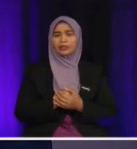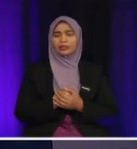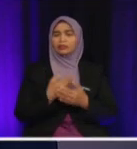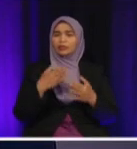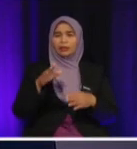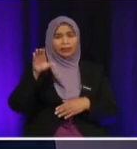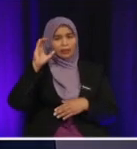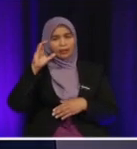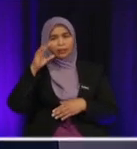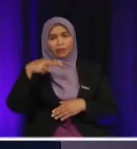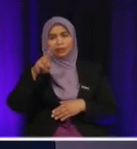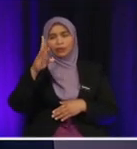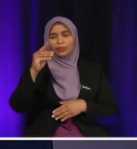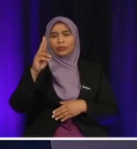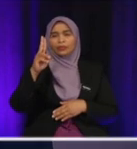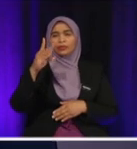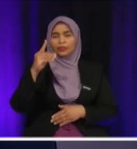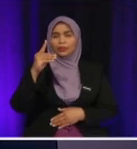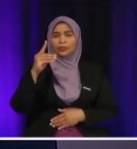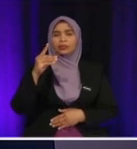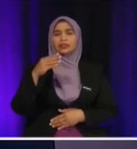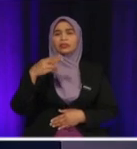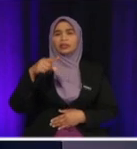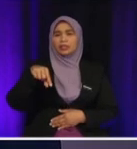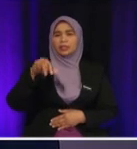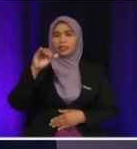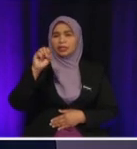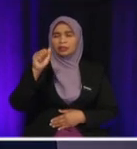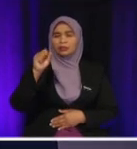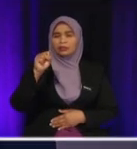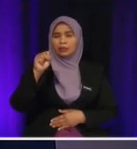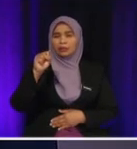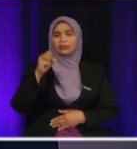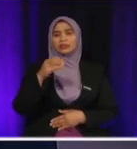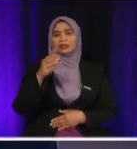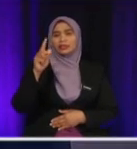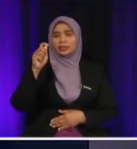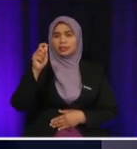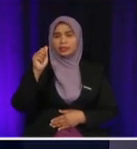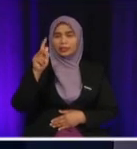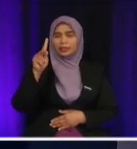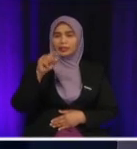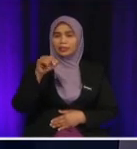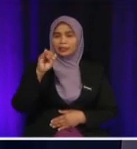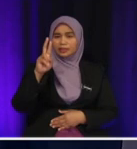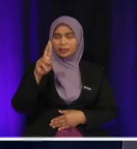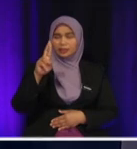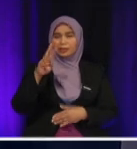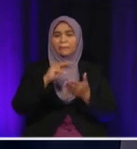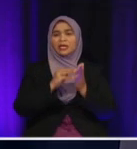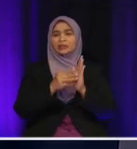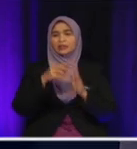dengar qisas, pernah dengar ta'zir, pernah dengar jenayah, pernah dengar mencuri, merompak dan sebagainya. Sekarang kita akan tengok